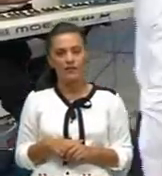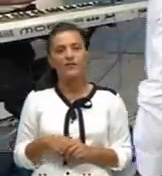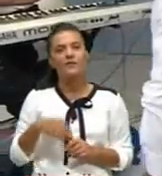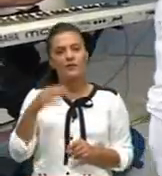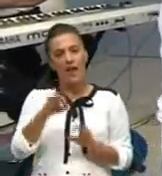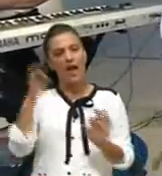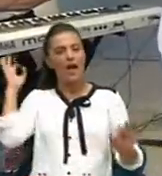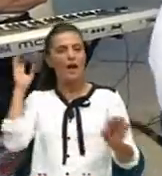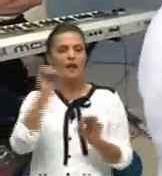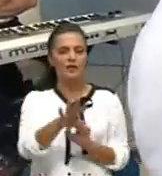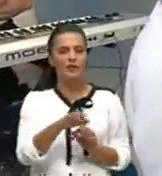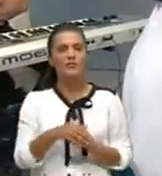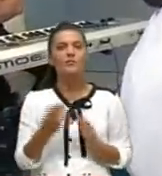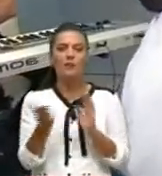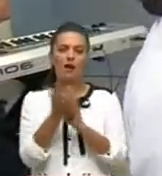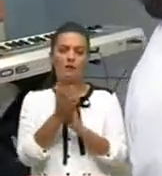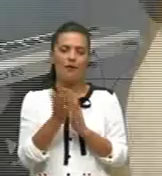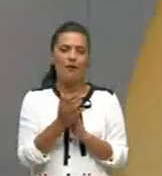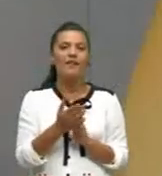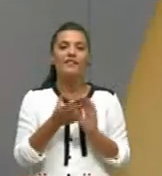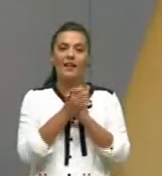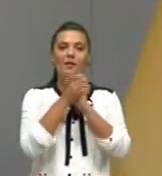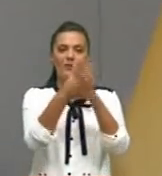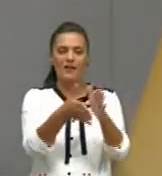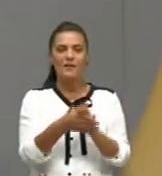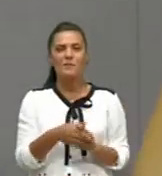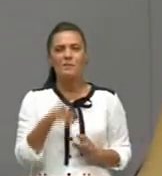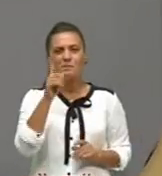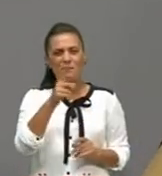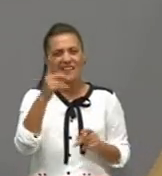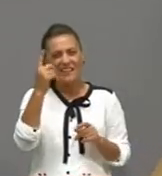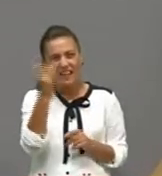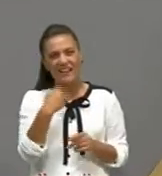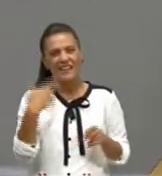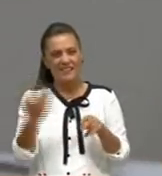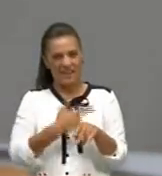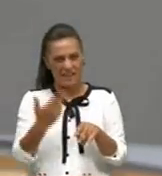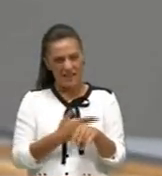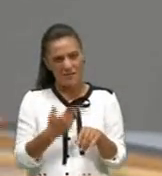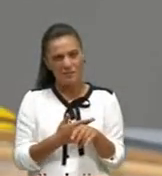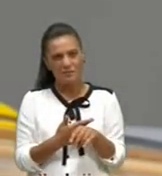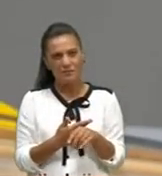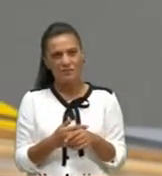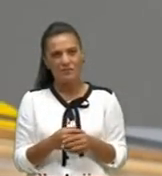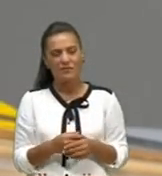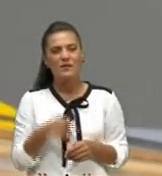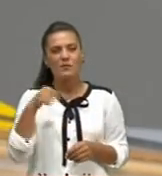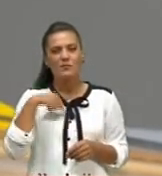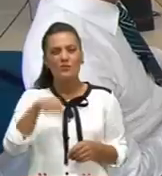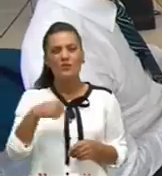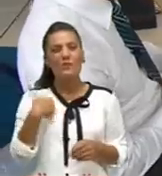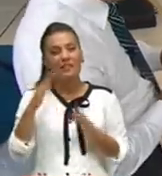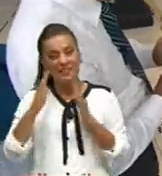Bravo. Atıyoruz. Bravo, bravo, bravo. Vallahi tebrik ediyorum. Bir tane denerim. Tamam. Sizin burada beni